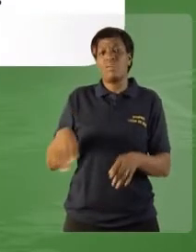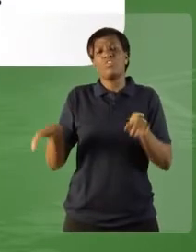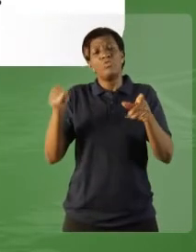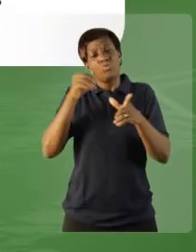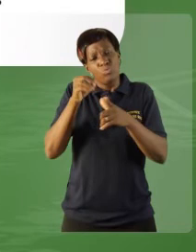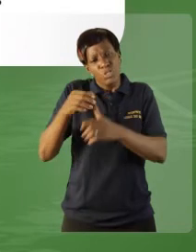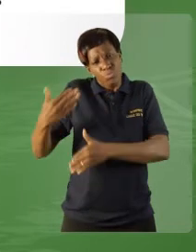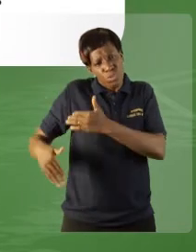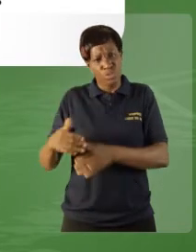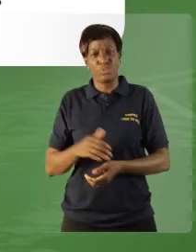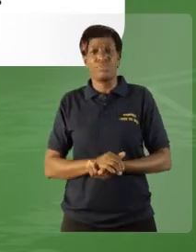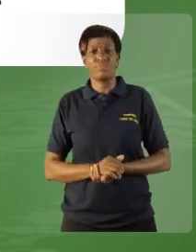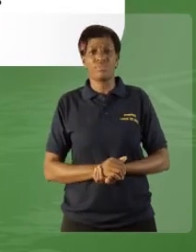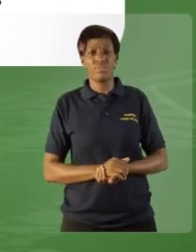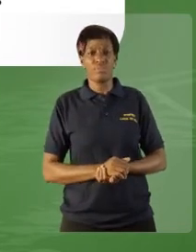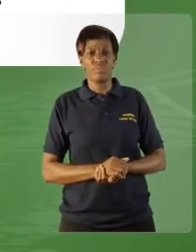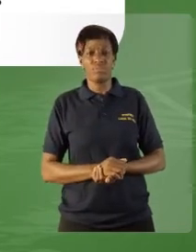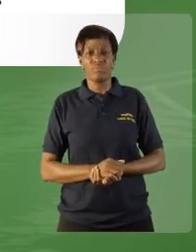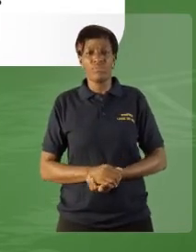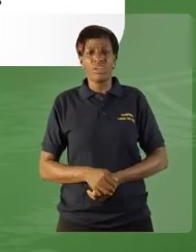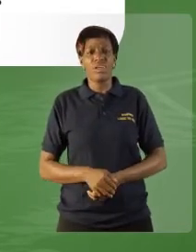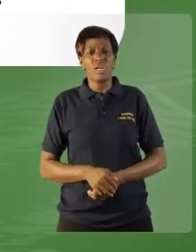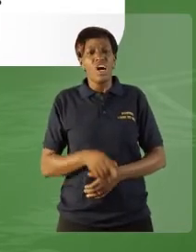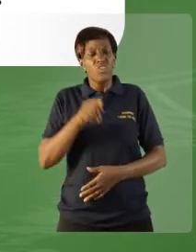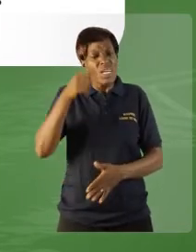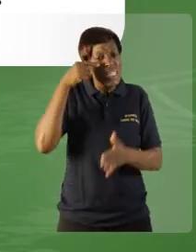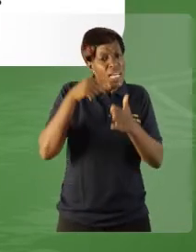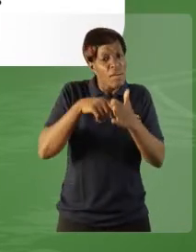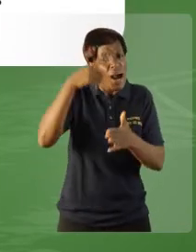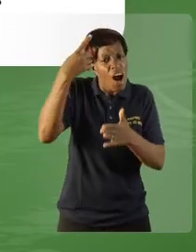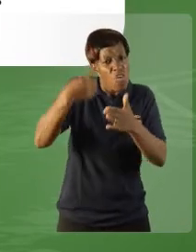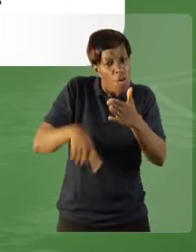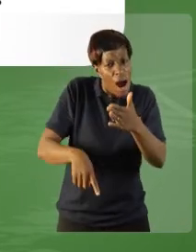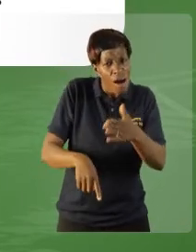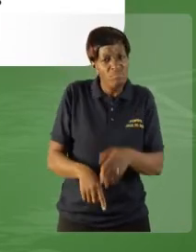Que remarques-tu au niveau de la construction de cette phrase?